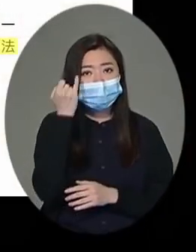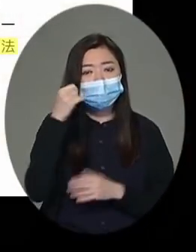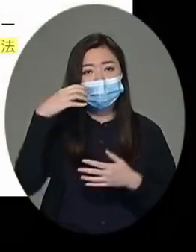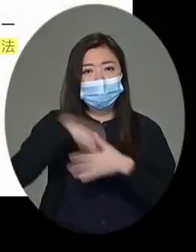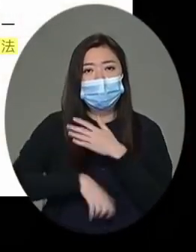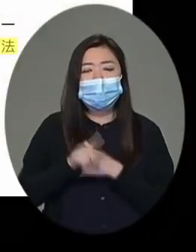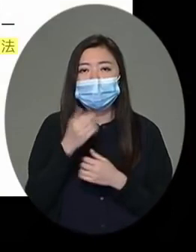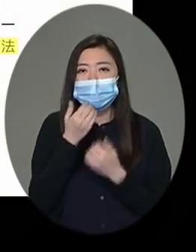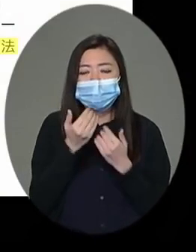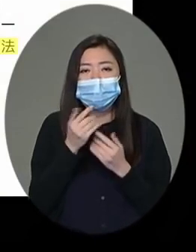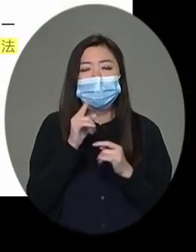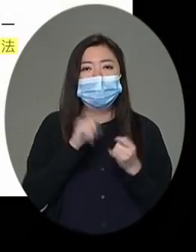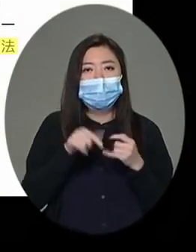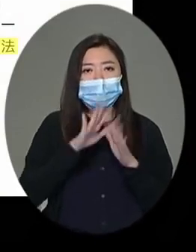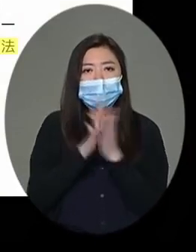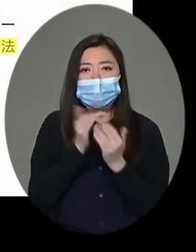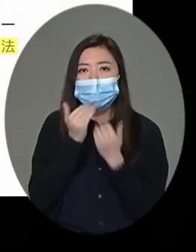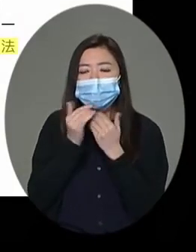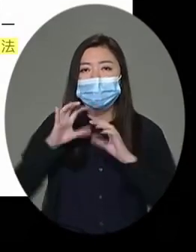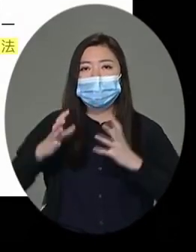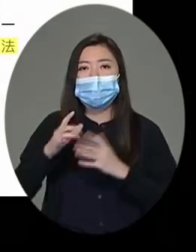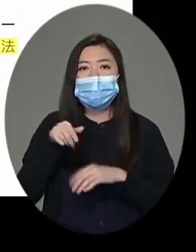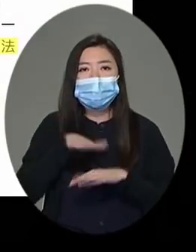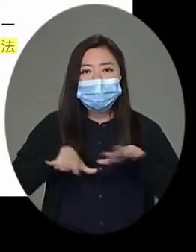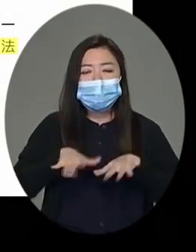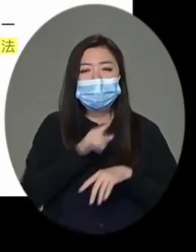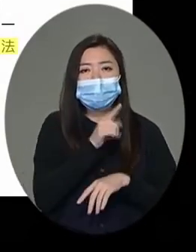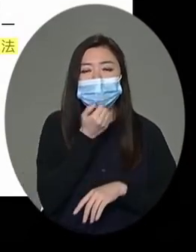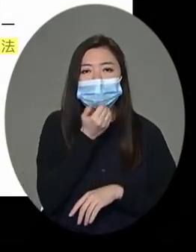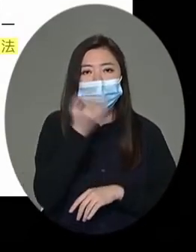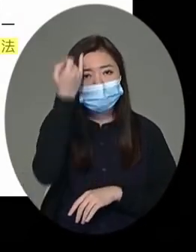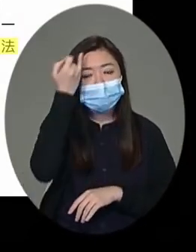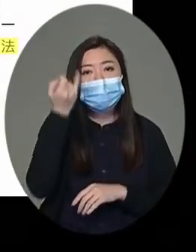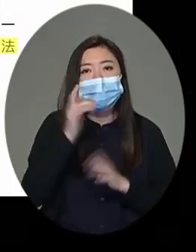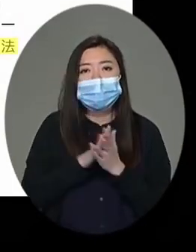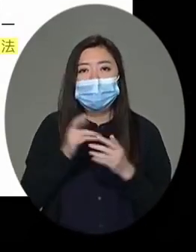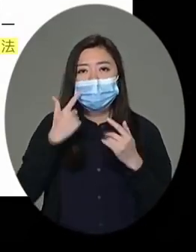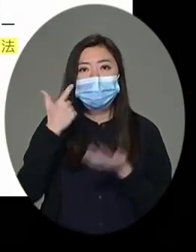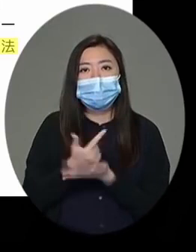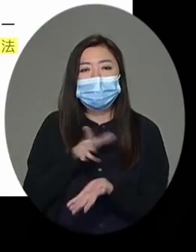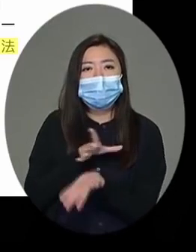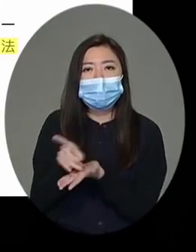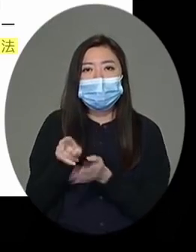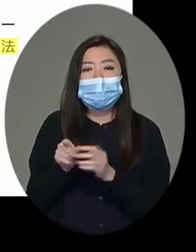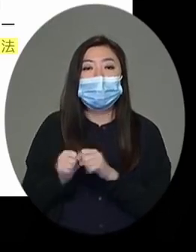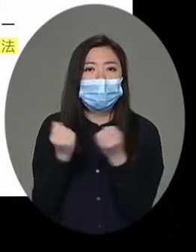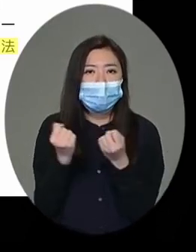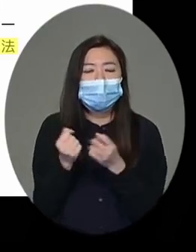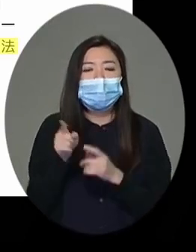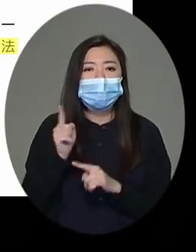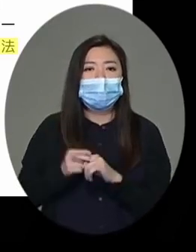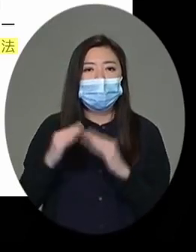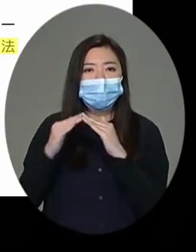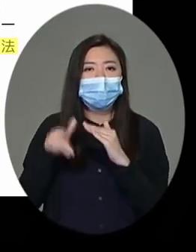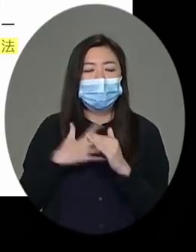調查的人胡亂批評執法部門的個案處理手法，嚴重破壞入境處專業形象，處